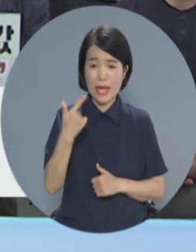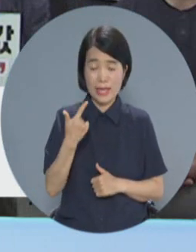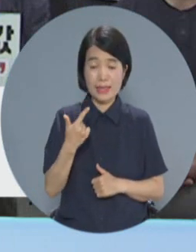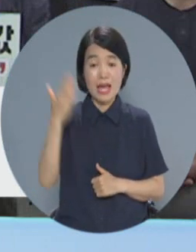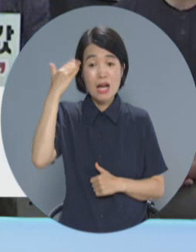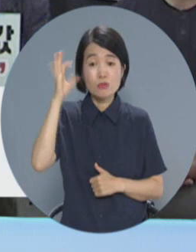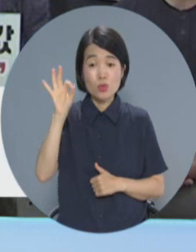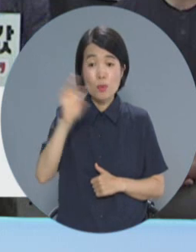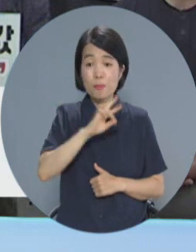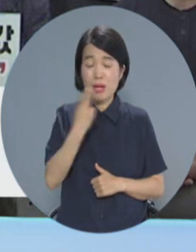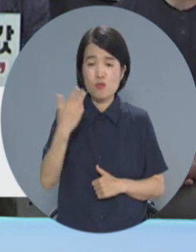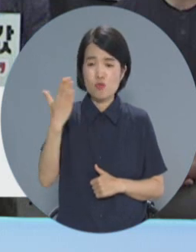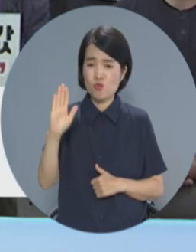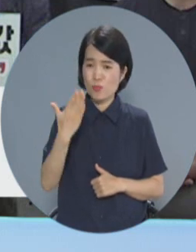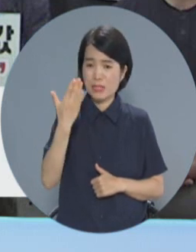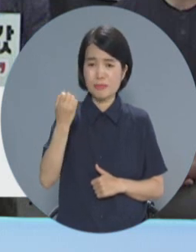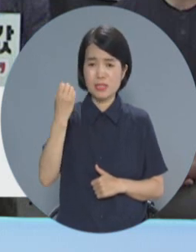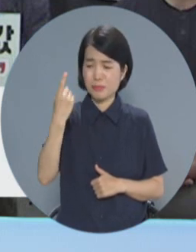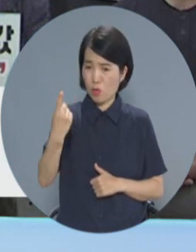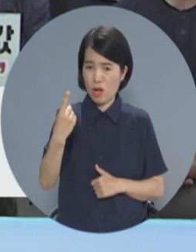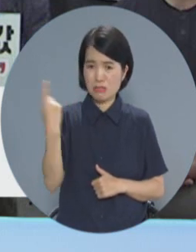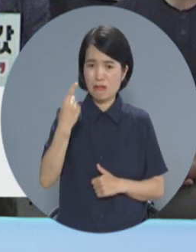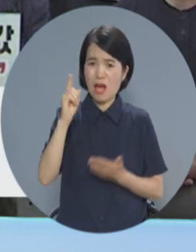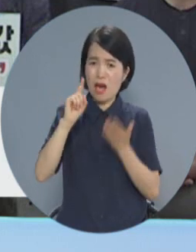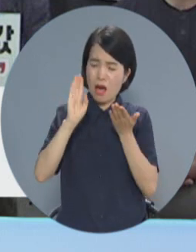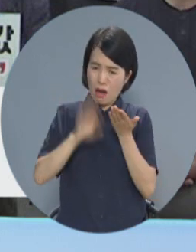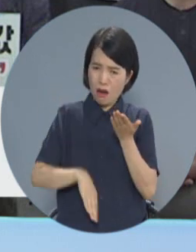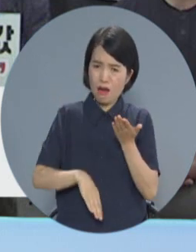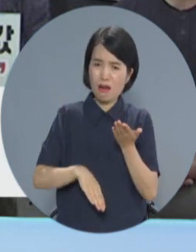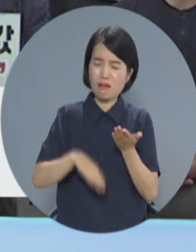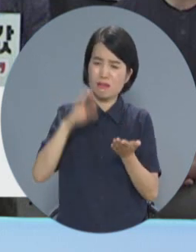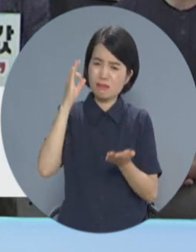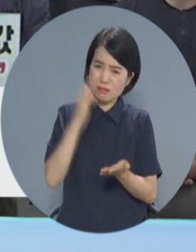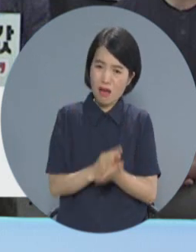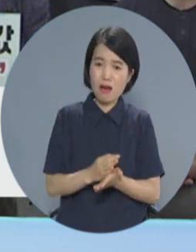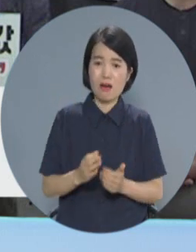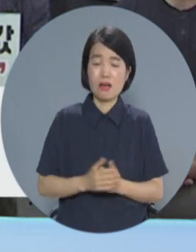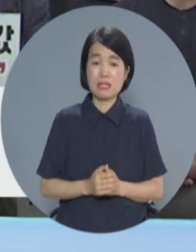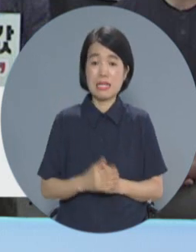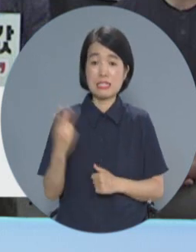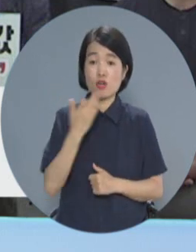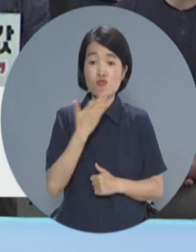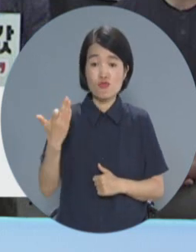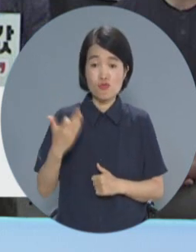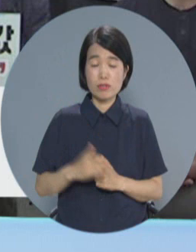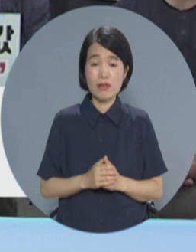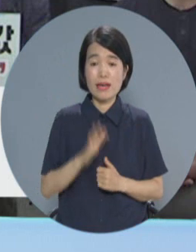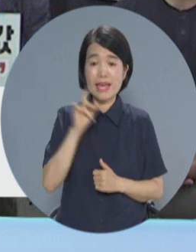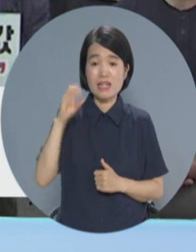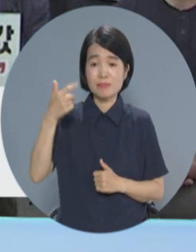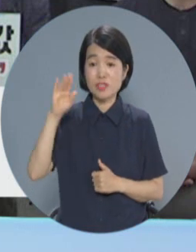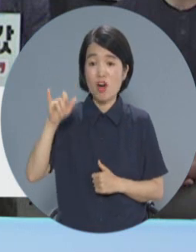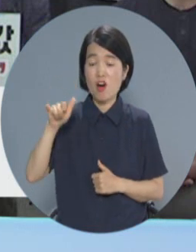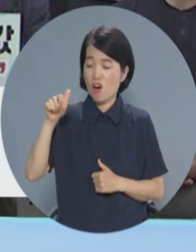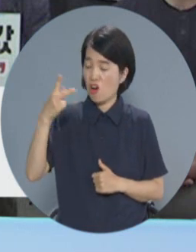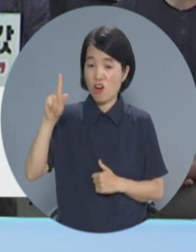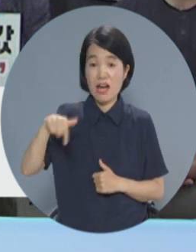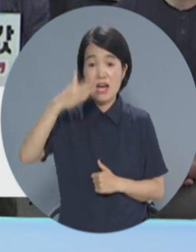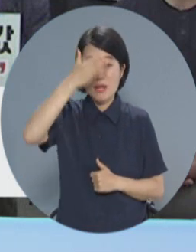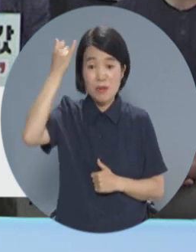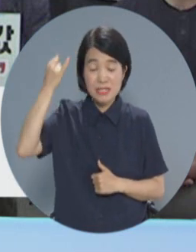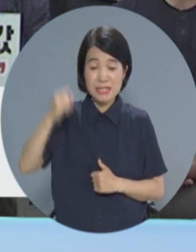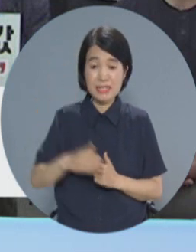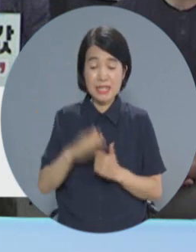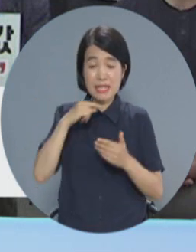원화로는 931원, 1,000원도 채 안 되는 푼돈입니다. 지난 2009년 양금덕 할머니 등 강제동원 피해자들이